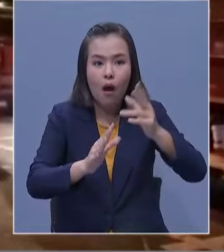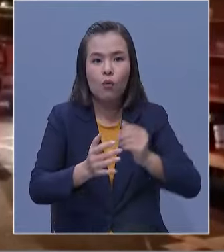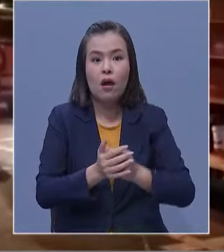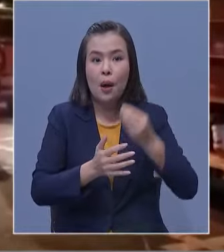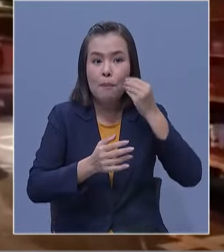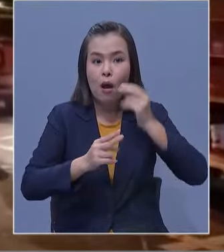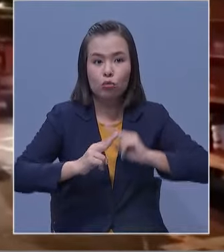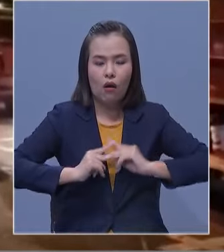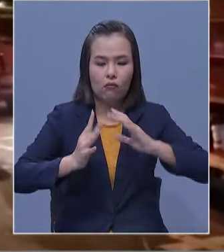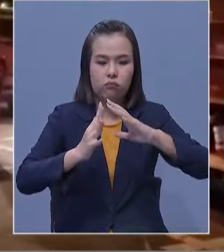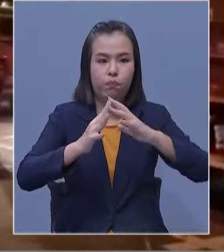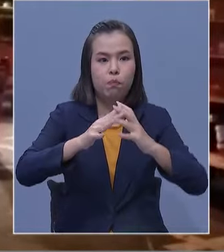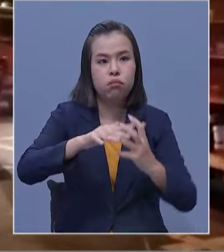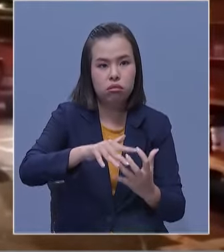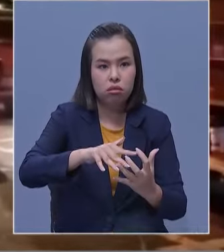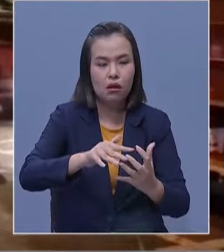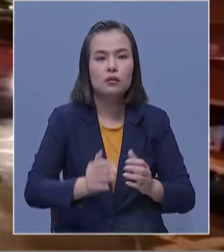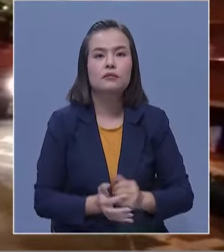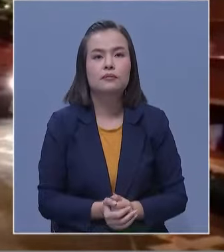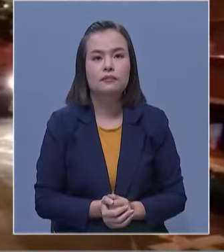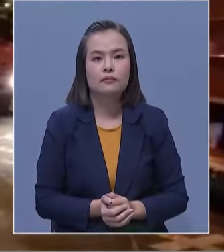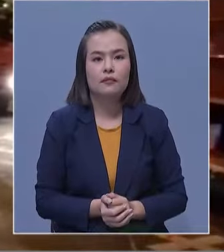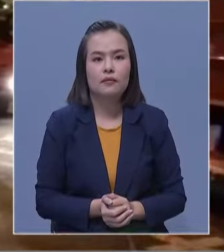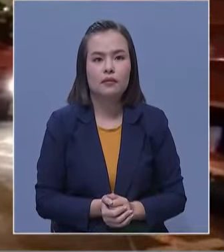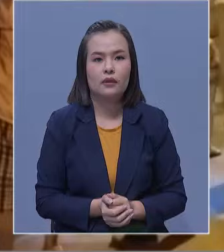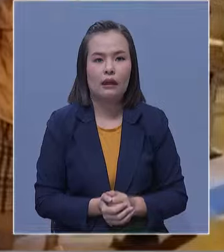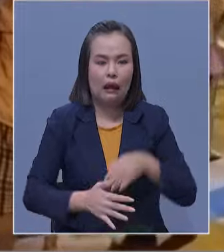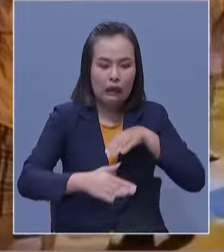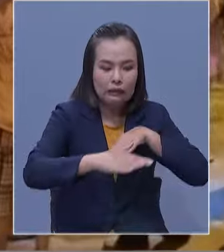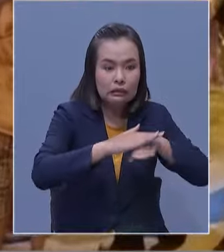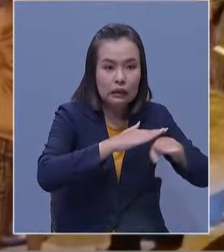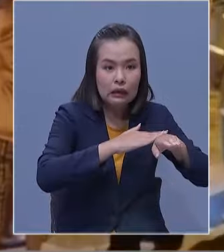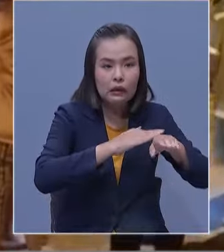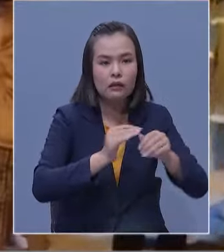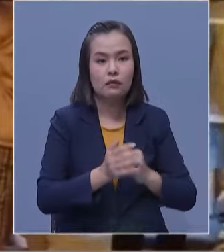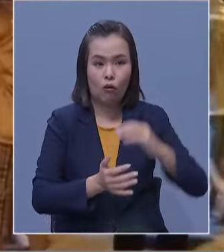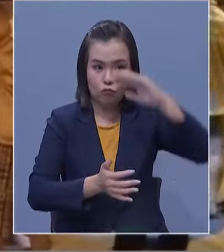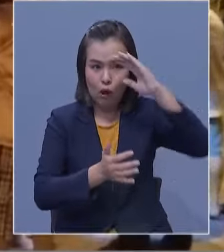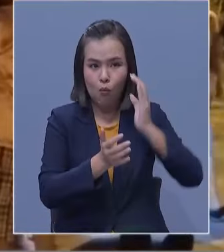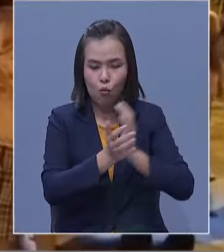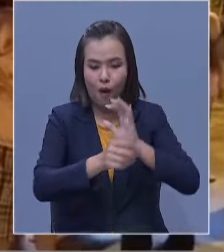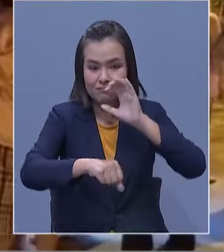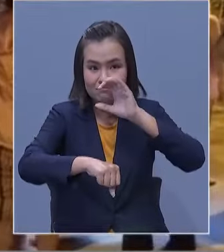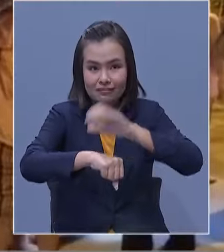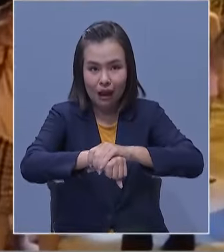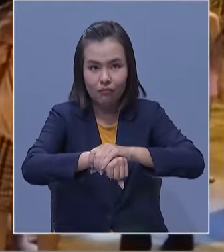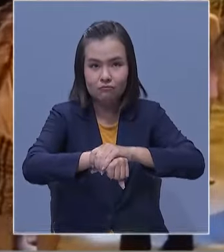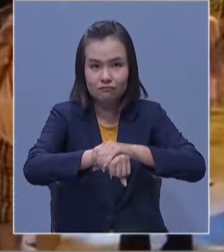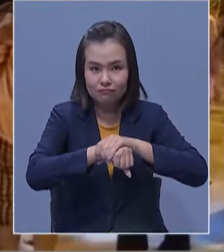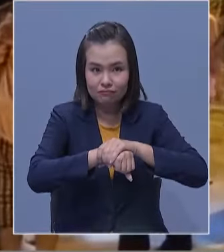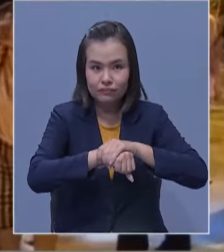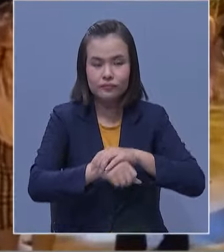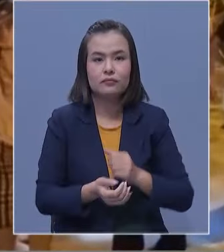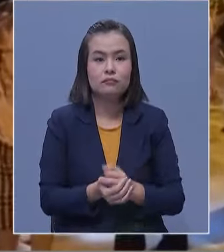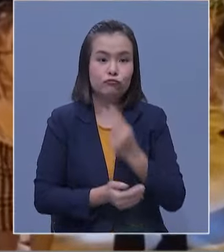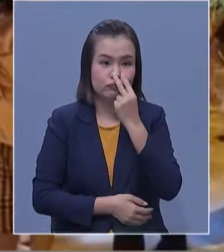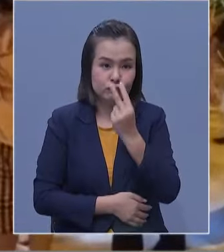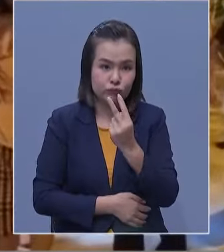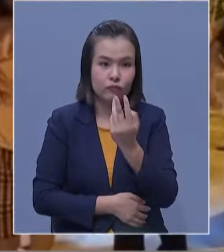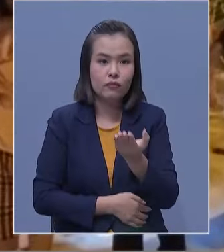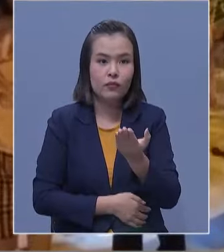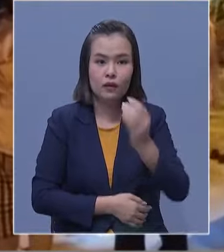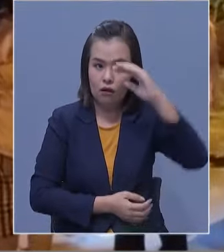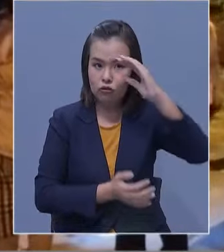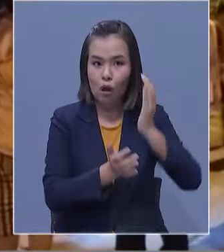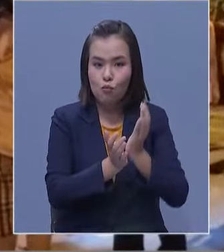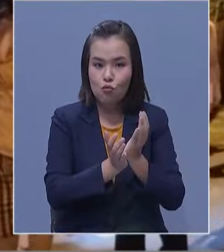คือบ้านเนี่ยวอดเลยแต่สุดท้ายเนี่ยเขาพยายามจะหลบหนีแต่ว่าเจ้าหน้าที่ตำรวจก็จับกุมตัวเอาไว้ได้ลองไปดูกันหน่อยนะฮะเจ้า